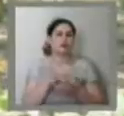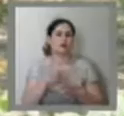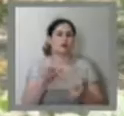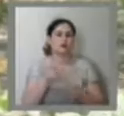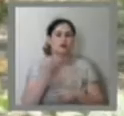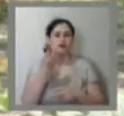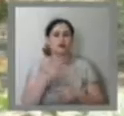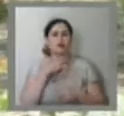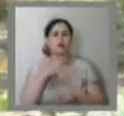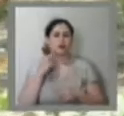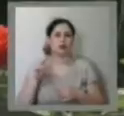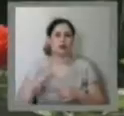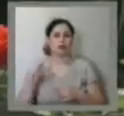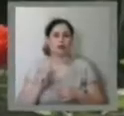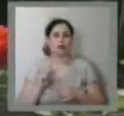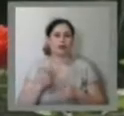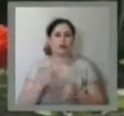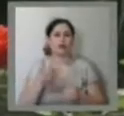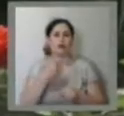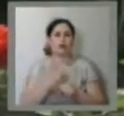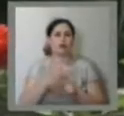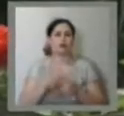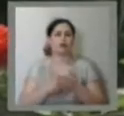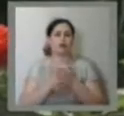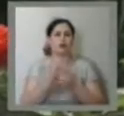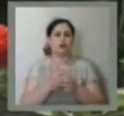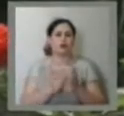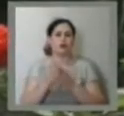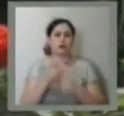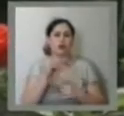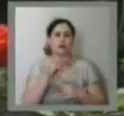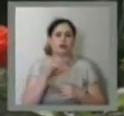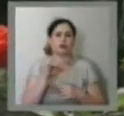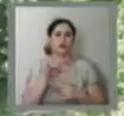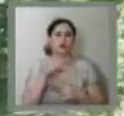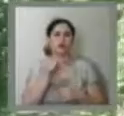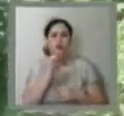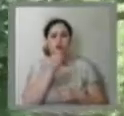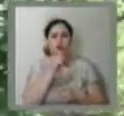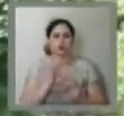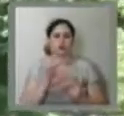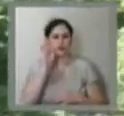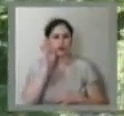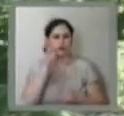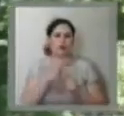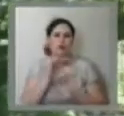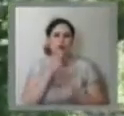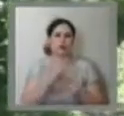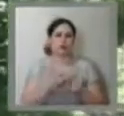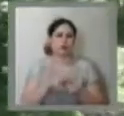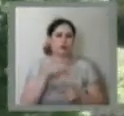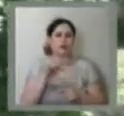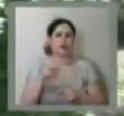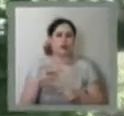багато роботи. Та найголовніше досягнення – це вирощування гібридних сортів кукурудзи, говорить хлопець. Кукурудза – це доволі